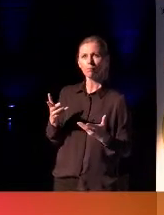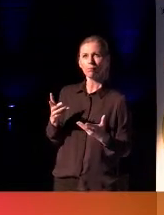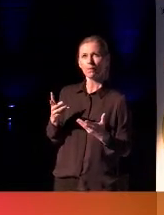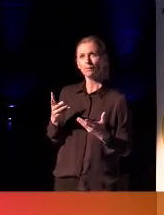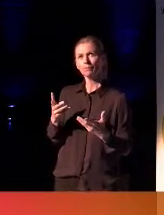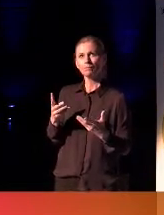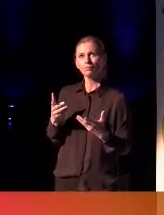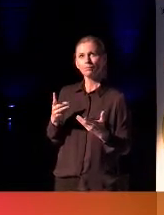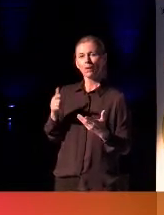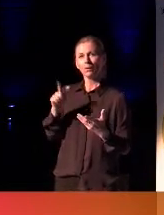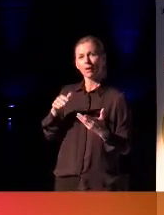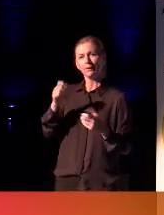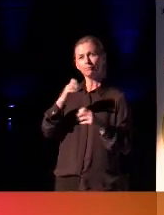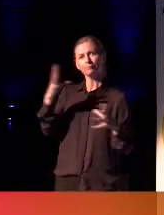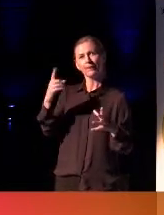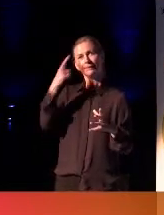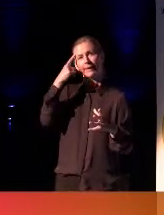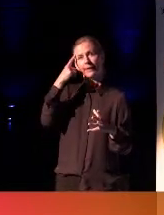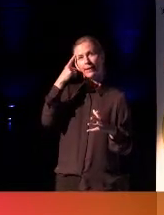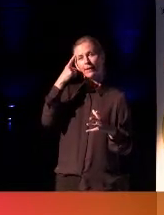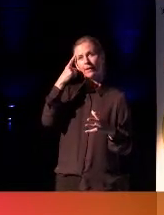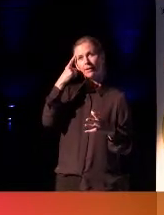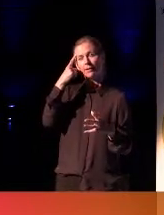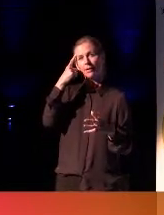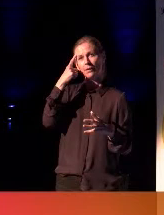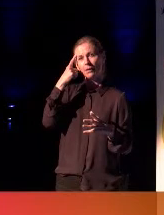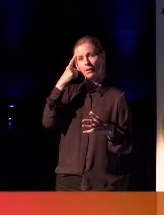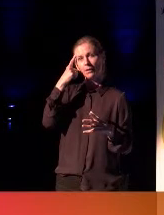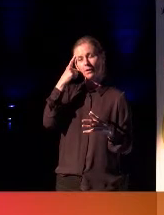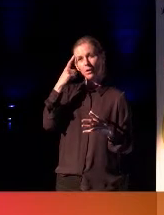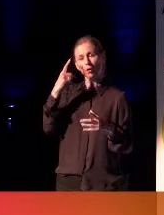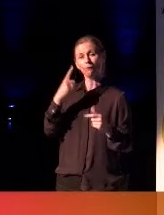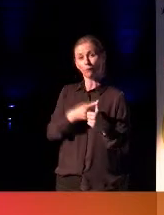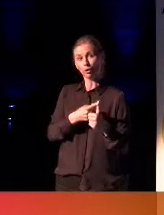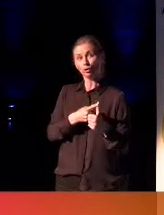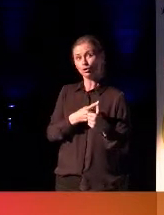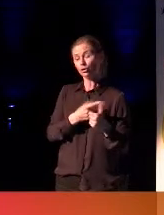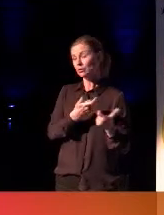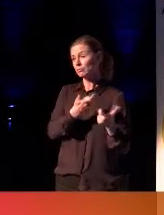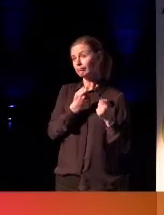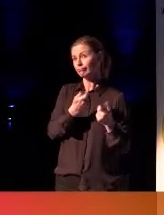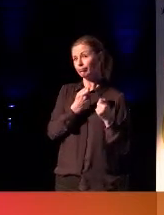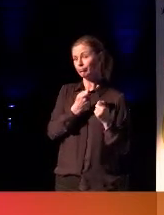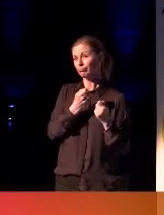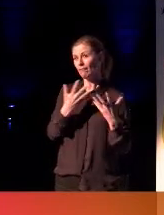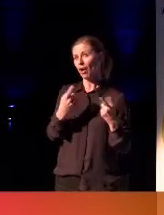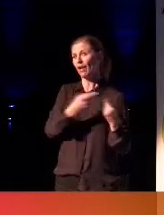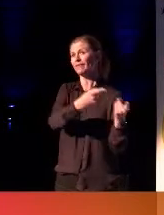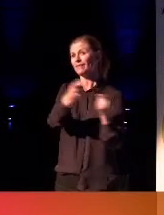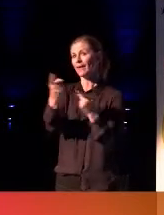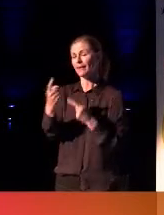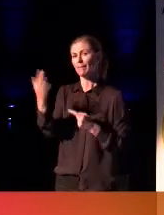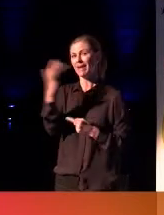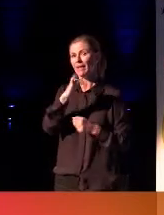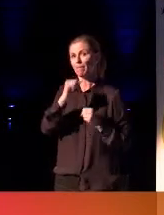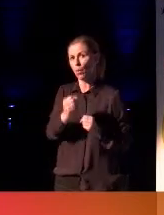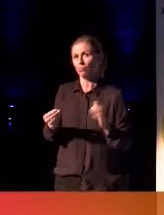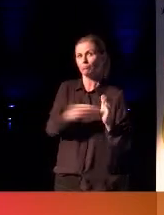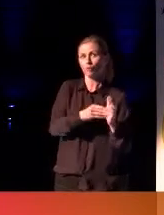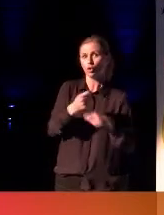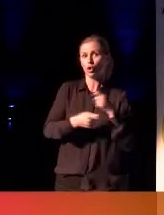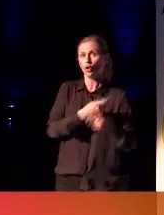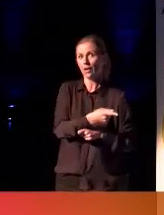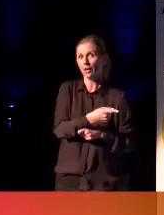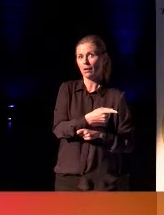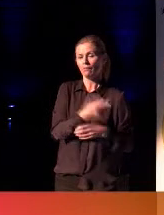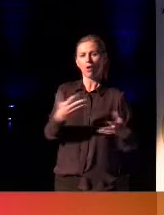eller man tenker seg at her skal man faktisk få hørt ordentlig hva dere mener skal til.